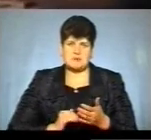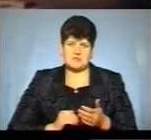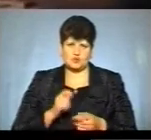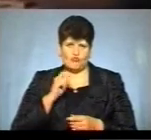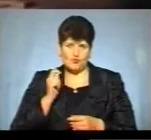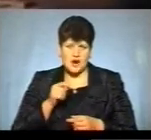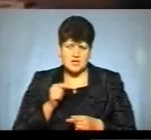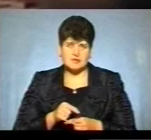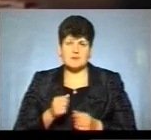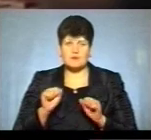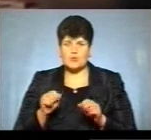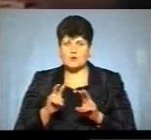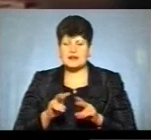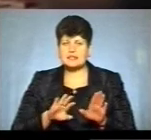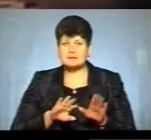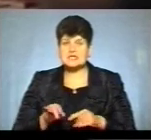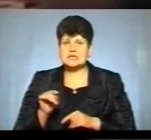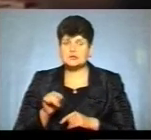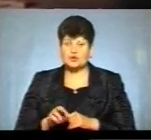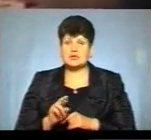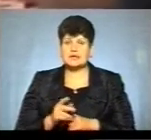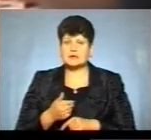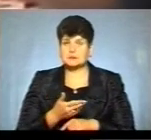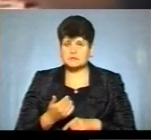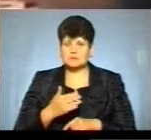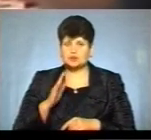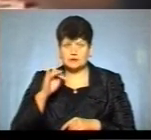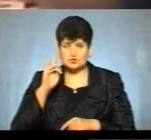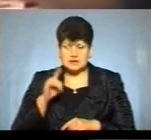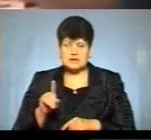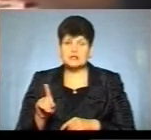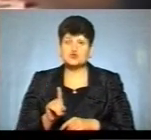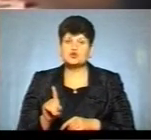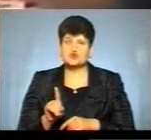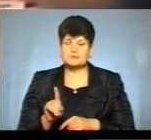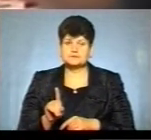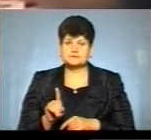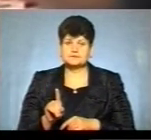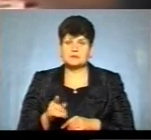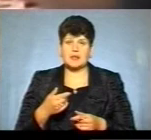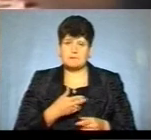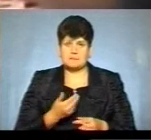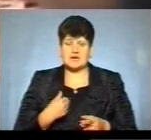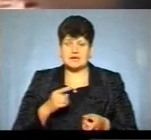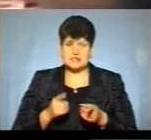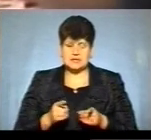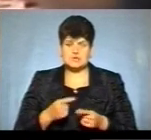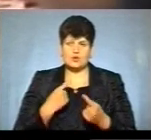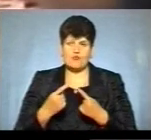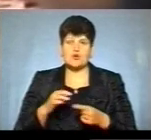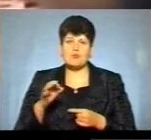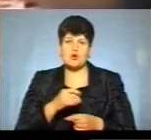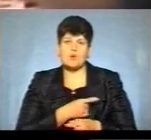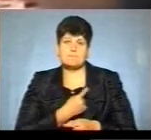це розглядати тільки після того, як ми будемо знати, що ми дійсно говоримо там про